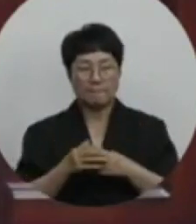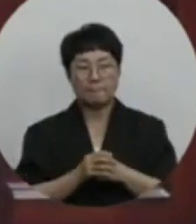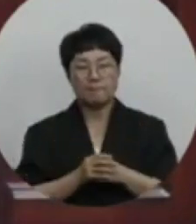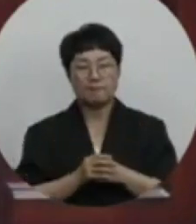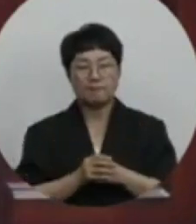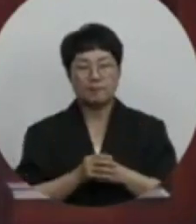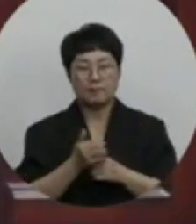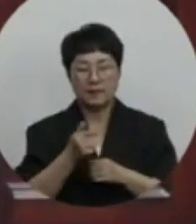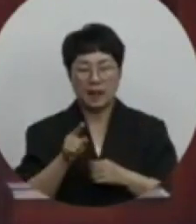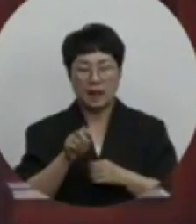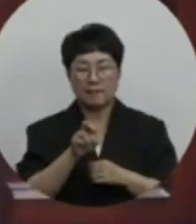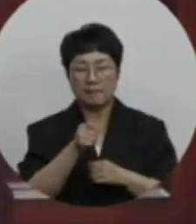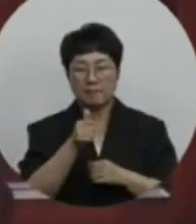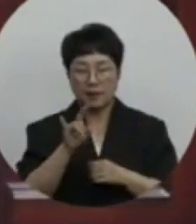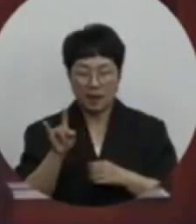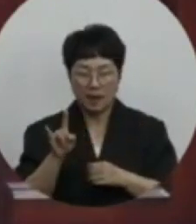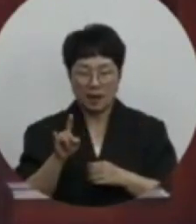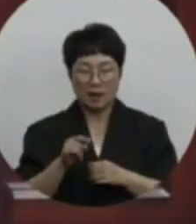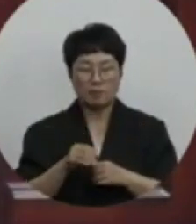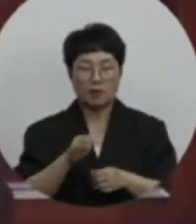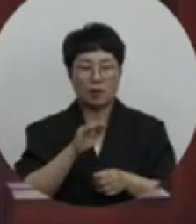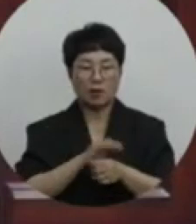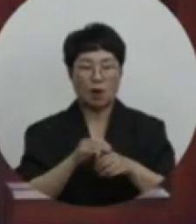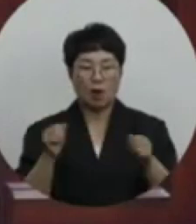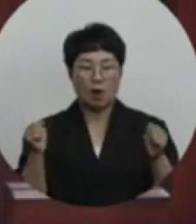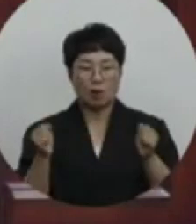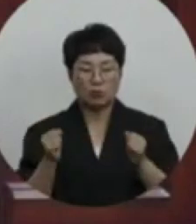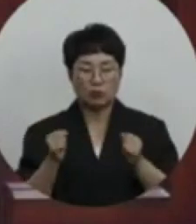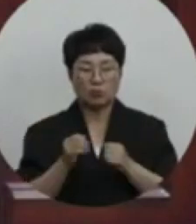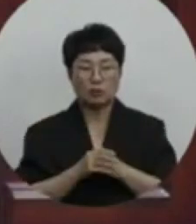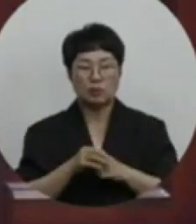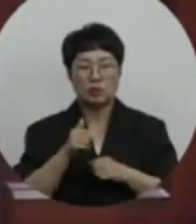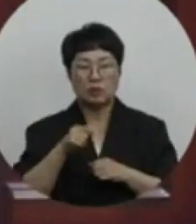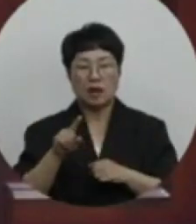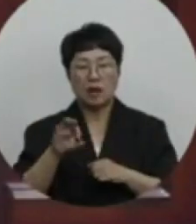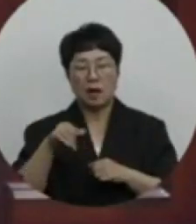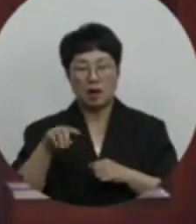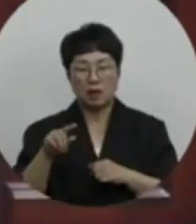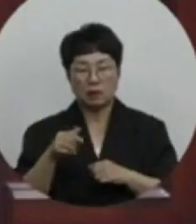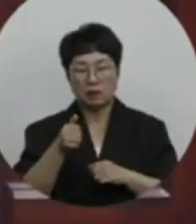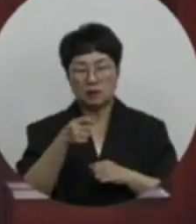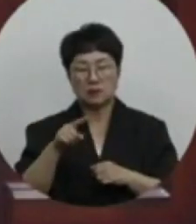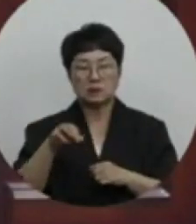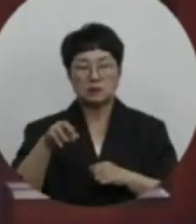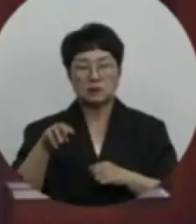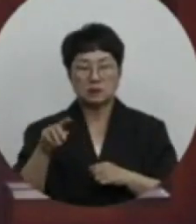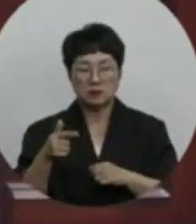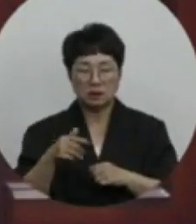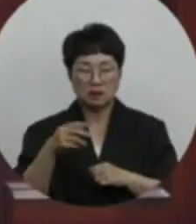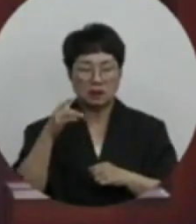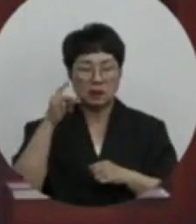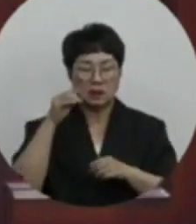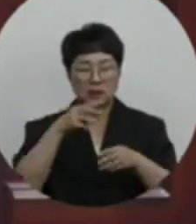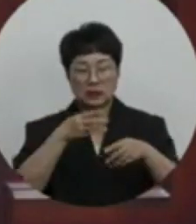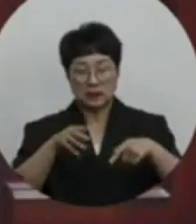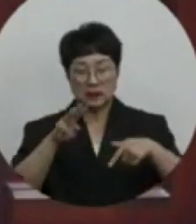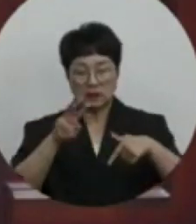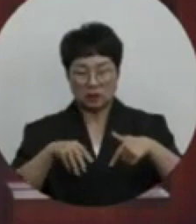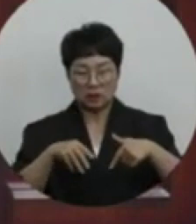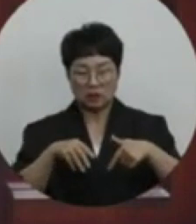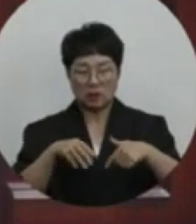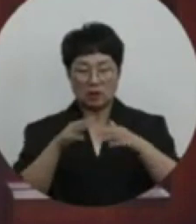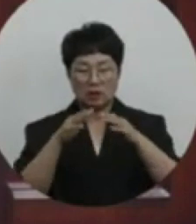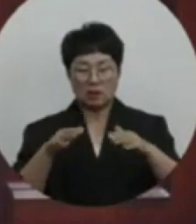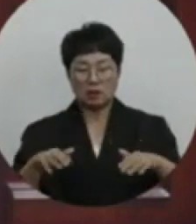산천군, 남해군, 함안군, 경북 구미시, 강원도 홍천군, 대구광역시 북구, 인천광역시 서구, 전북